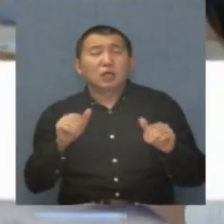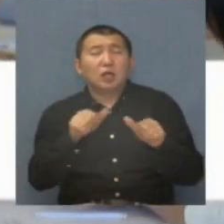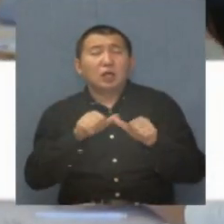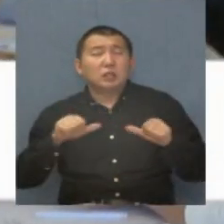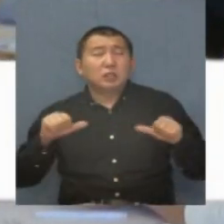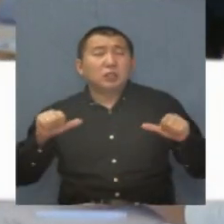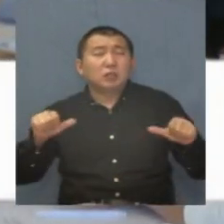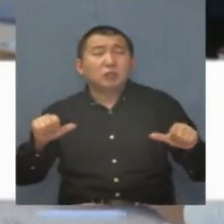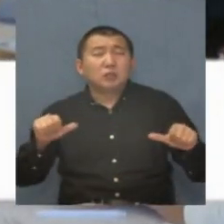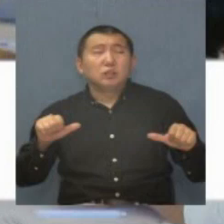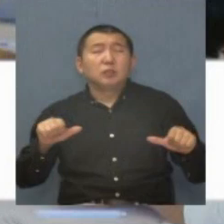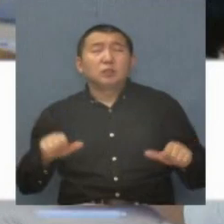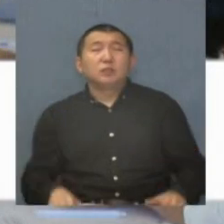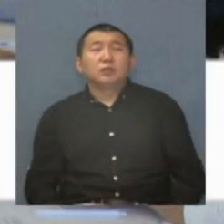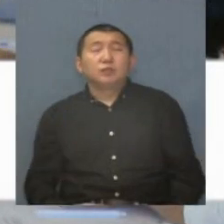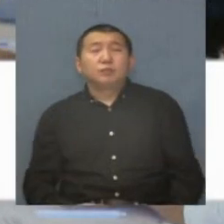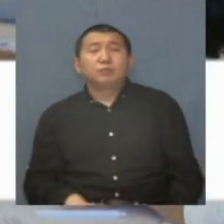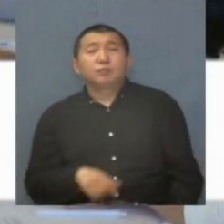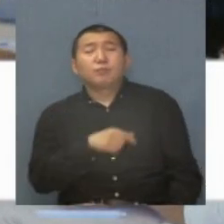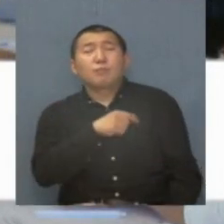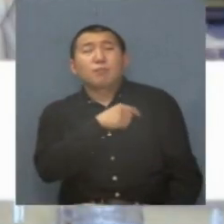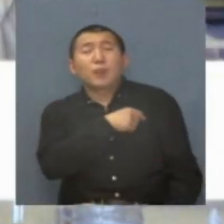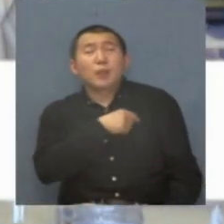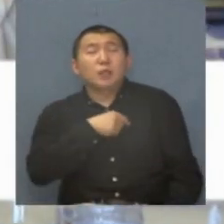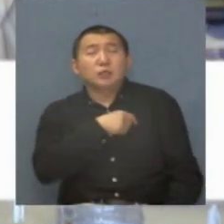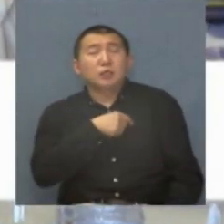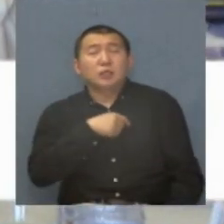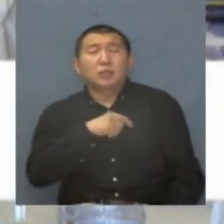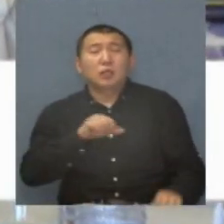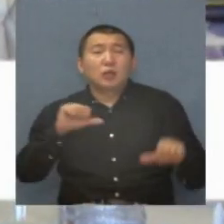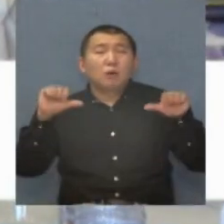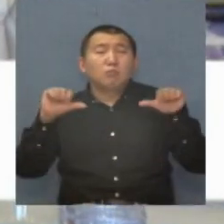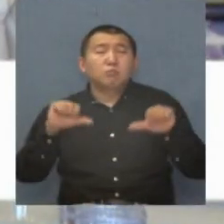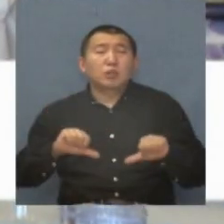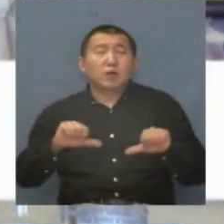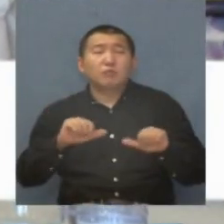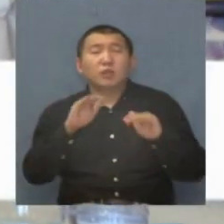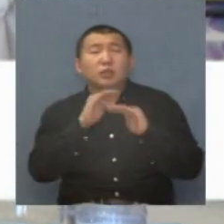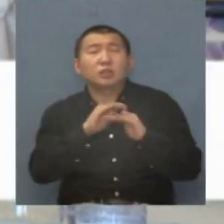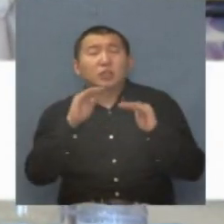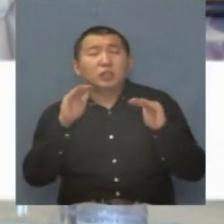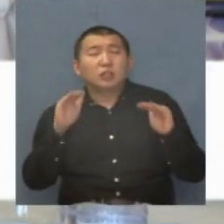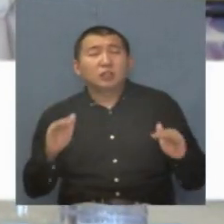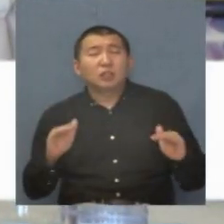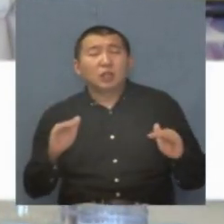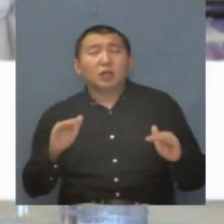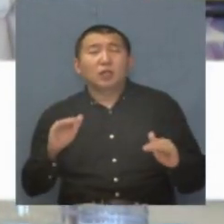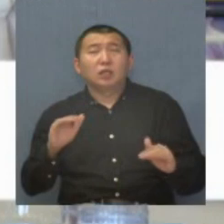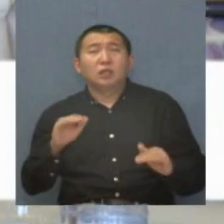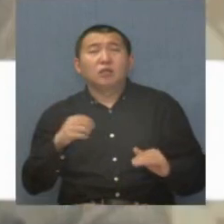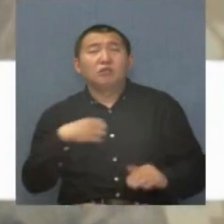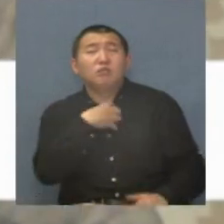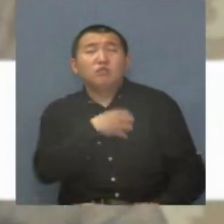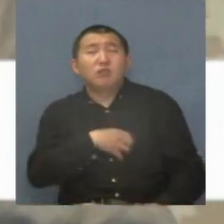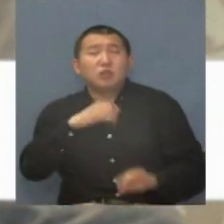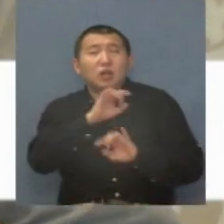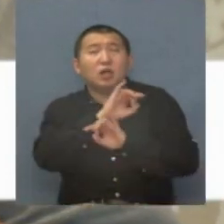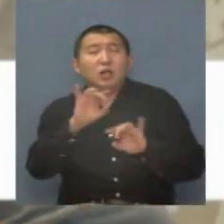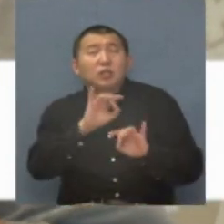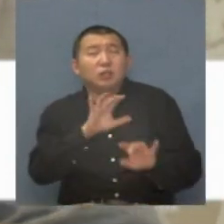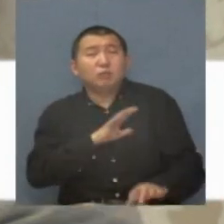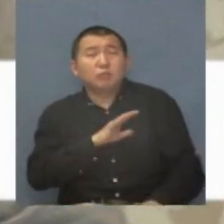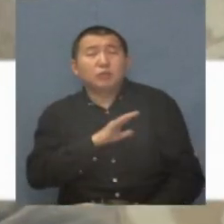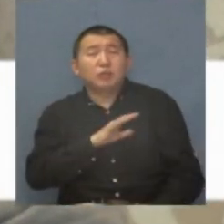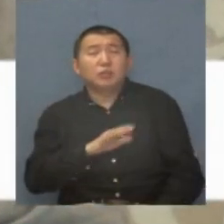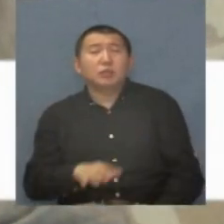қатысты. Семинар барысында тренерлер кәмелетке толмағандардың құқықтарын қорғаудың маңыздылығын атап өтті. Соның ішінде физикалық және